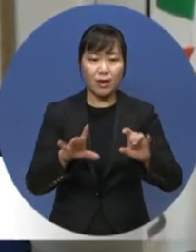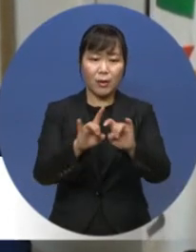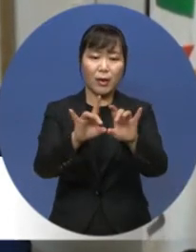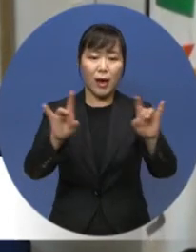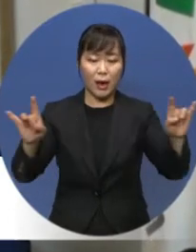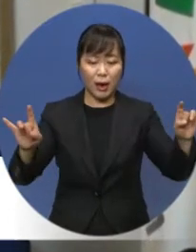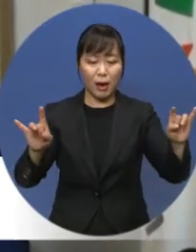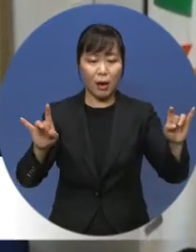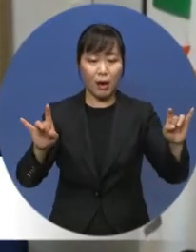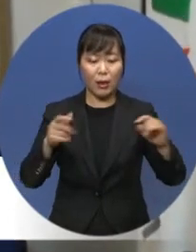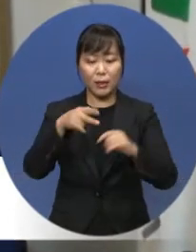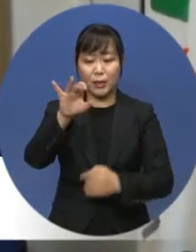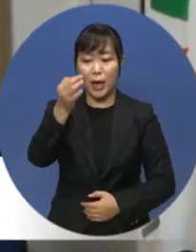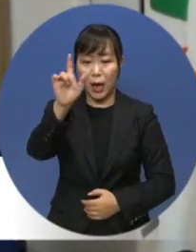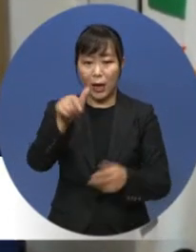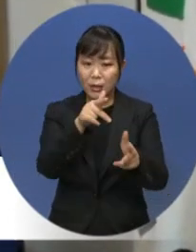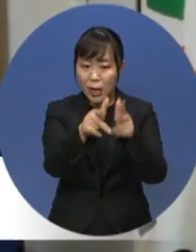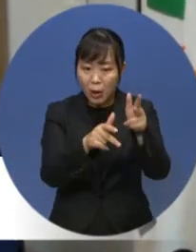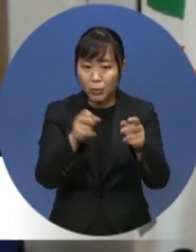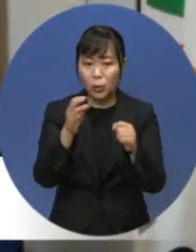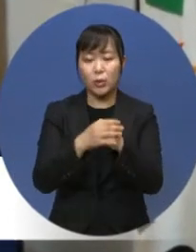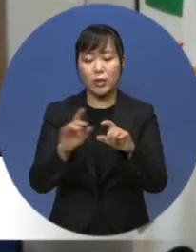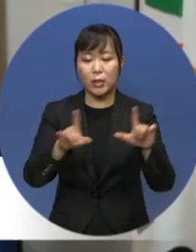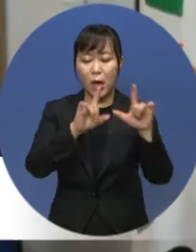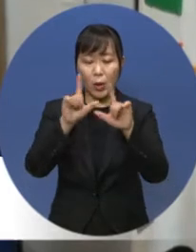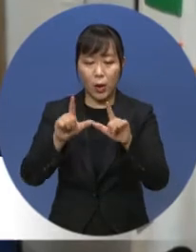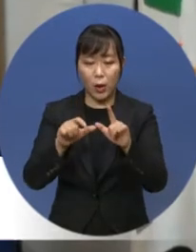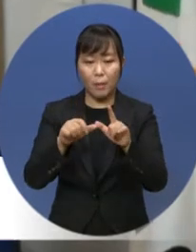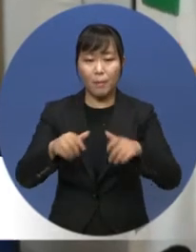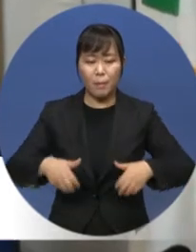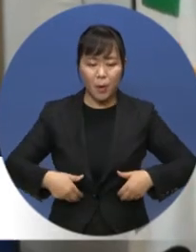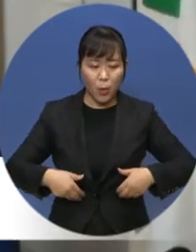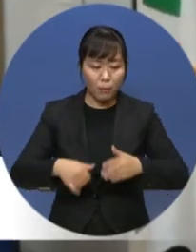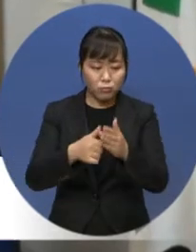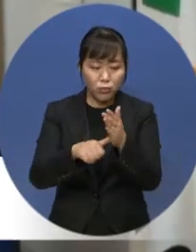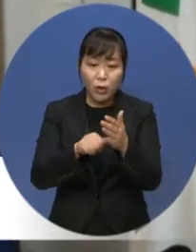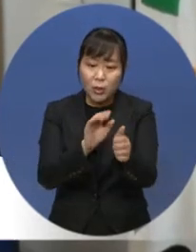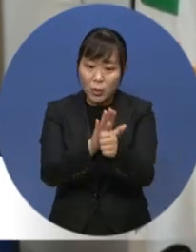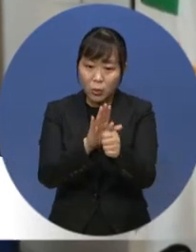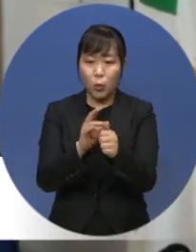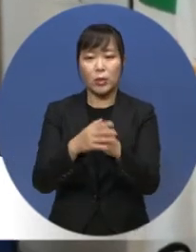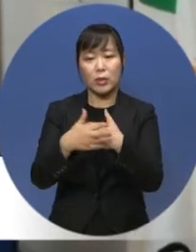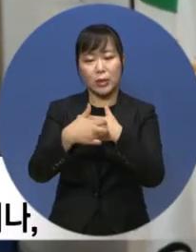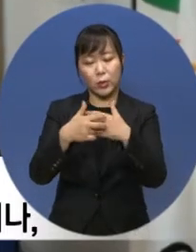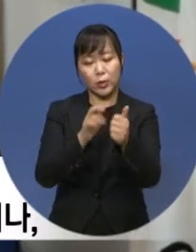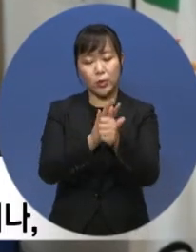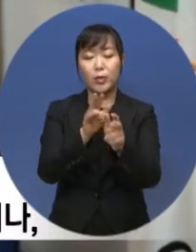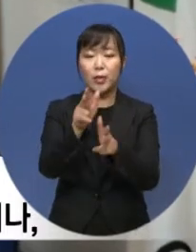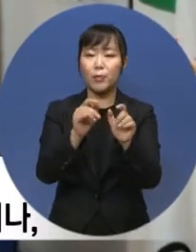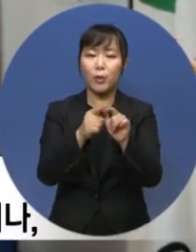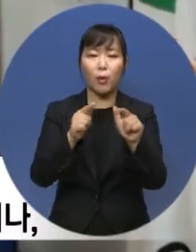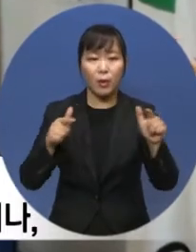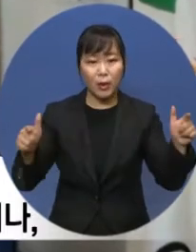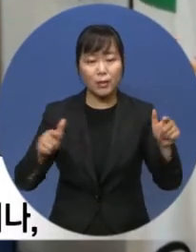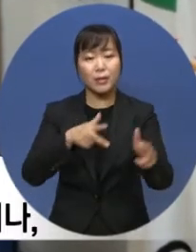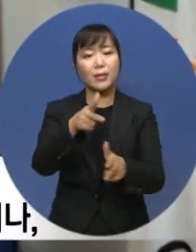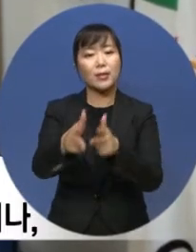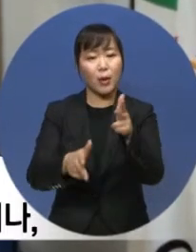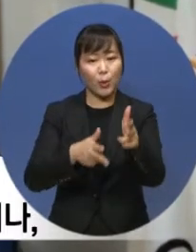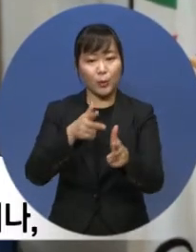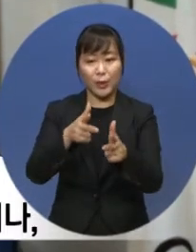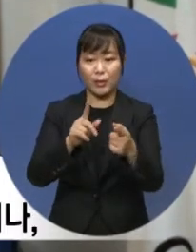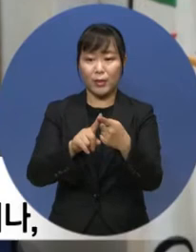각종 장학사업 또는 생풍풀 지원사업, 의료 지원사업 등 다양한